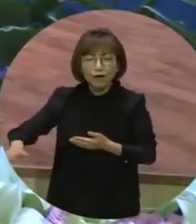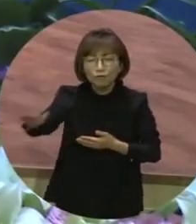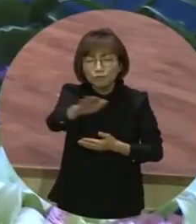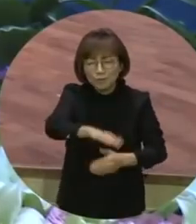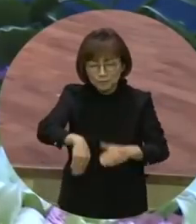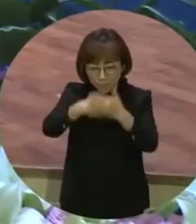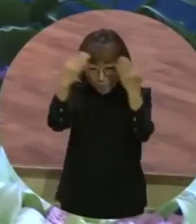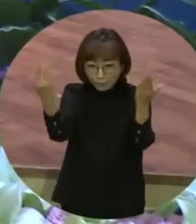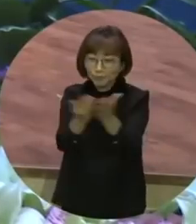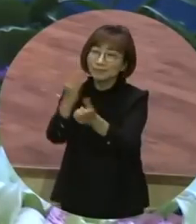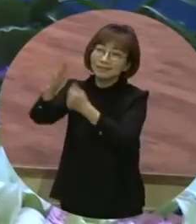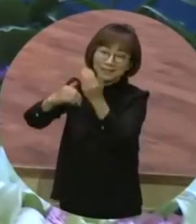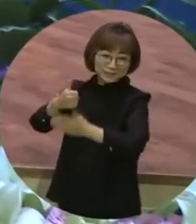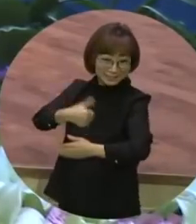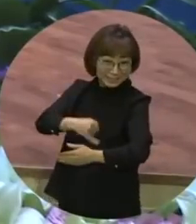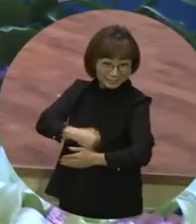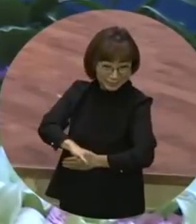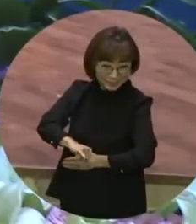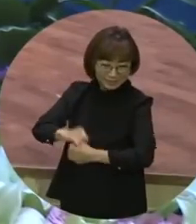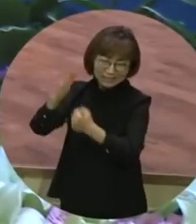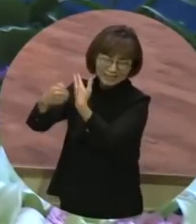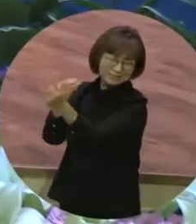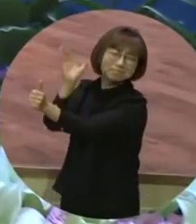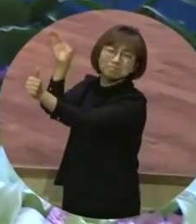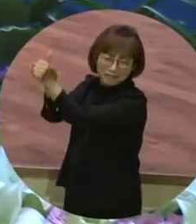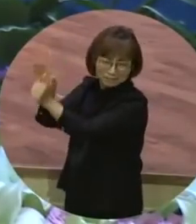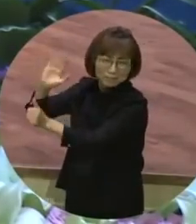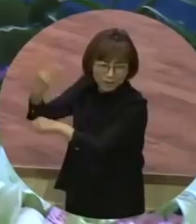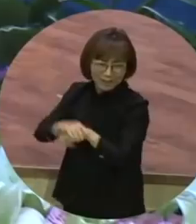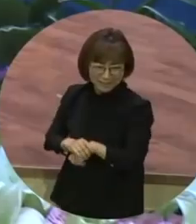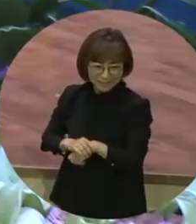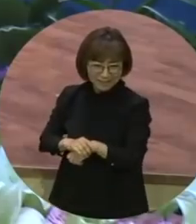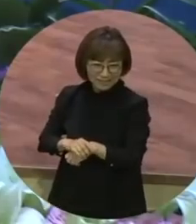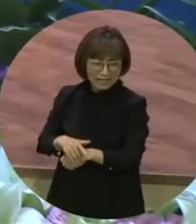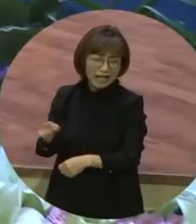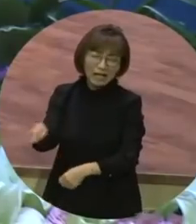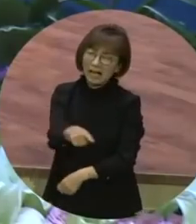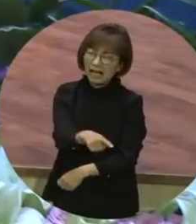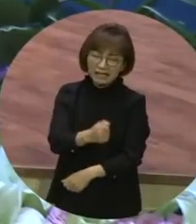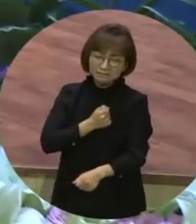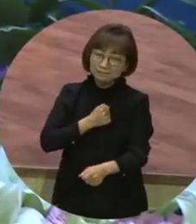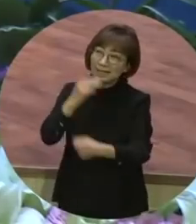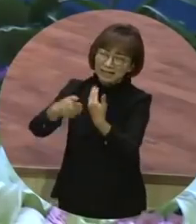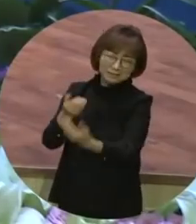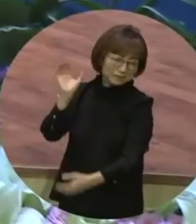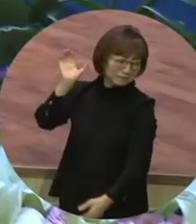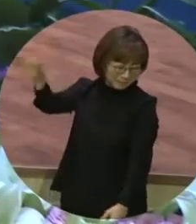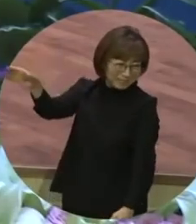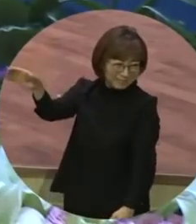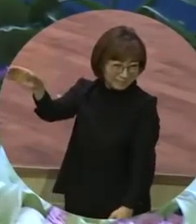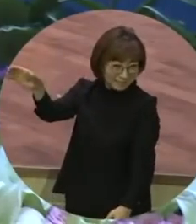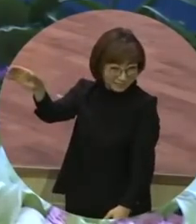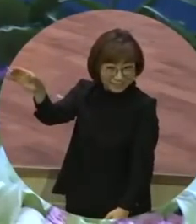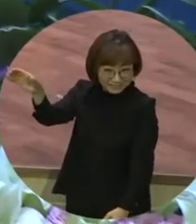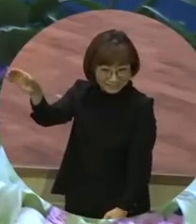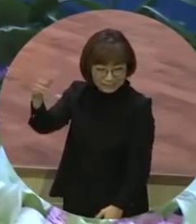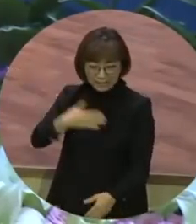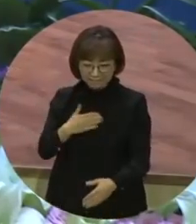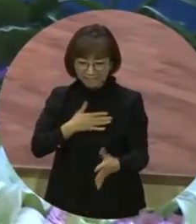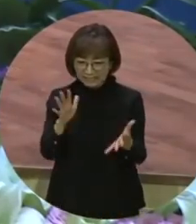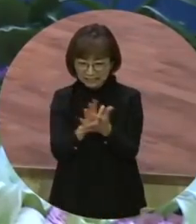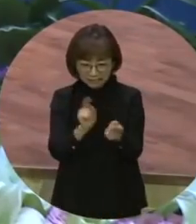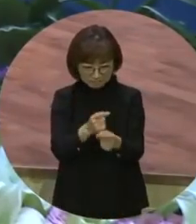하나님 자녀는 하나님 알아서 하세요. 여러분이 무슨 하나님이라고 올건합니까? 하나님을 판단